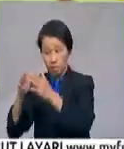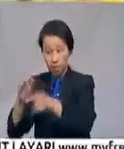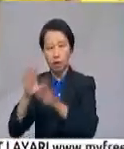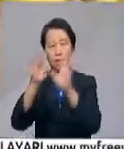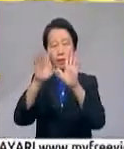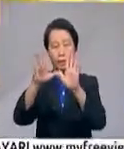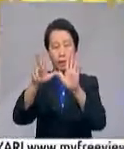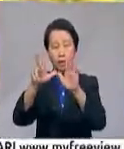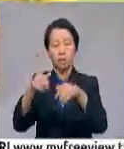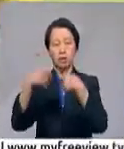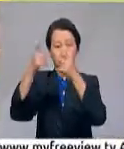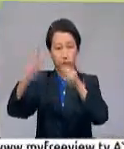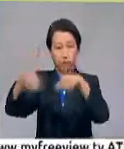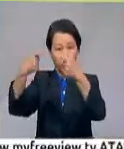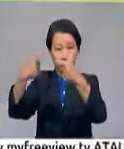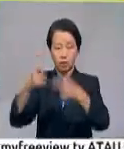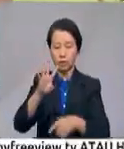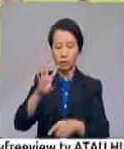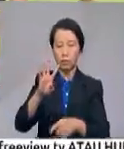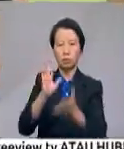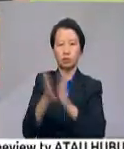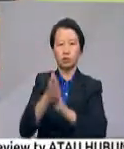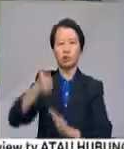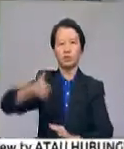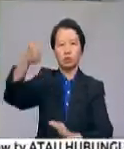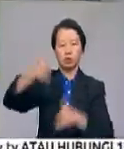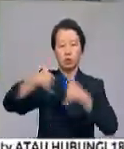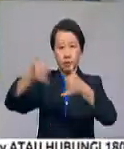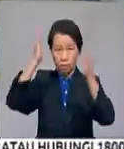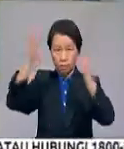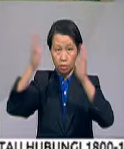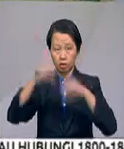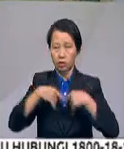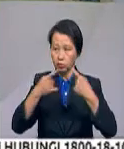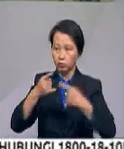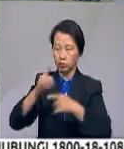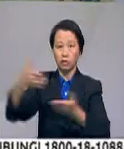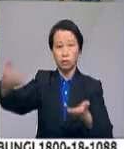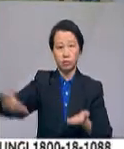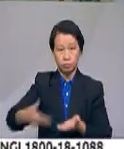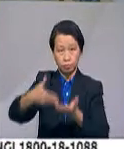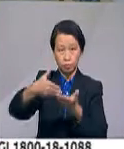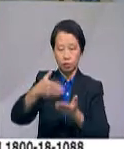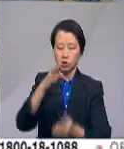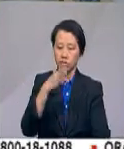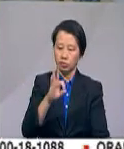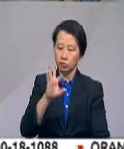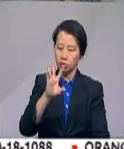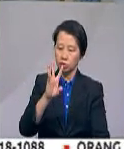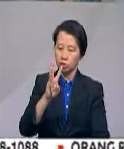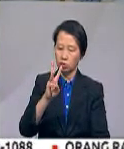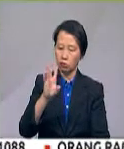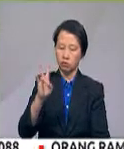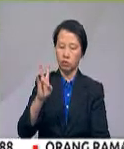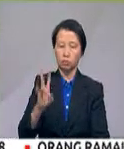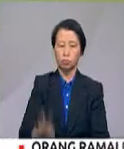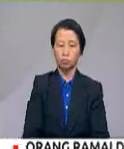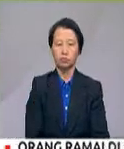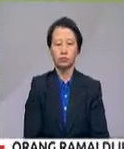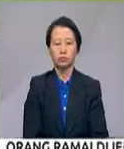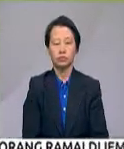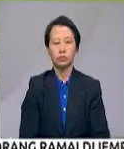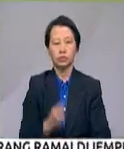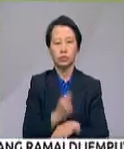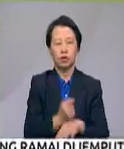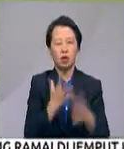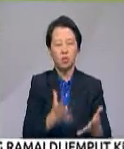8 kali ke pentas final dan 4 kali menjadi juara Piala Malaysia sejak ianya diperkenalkan pada 1967. Tugas